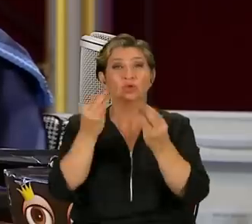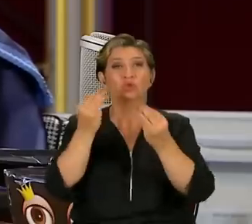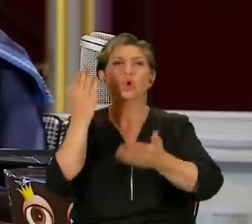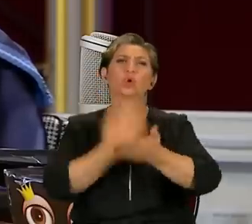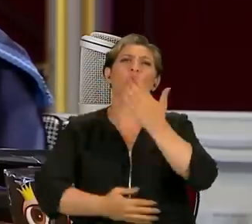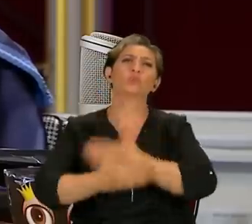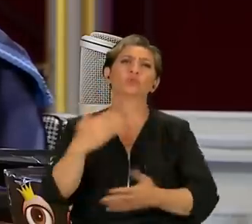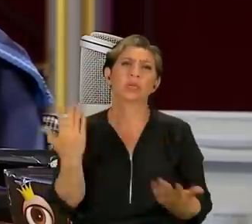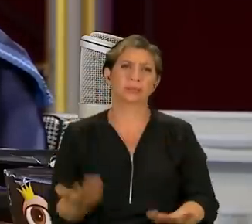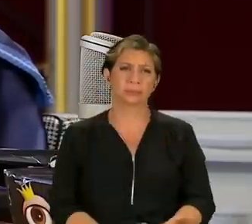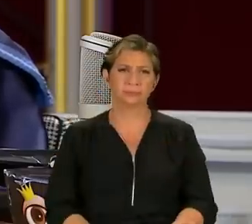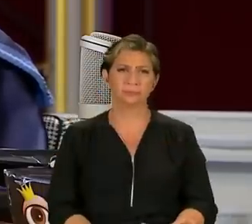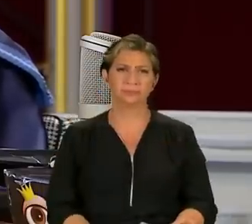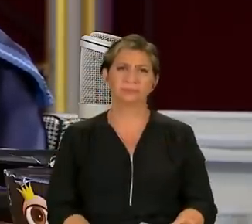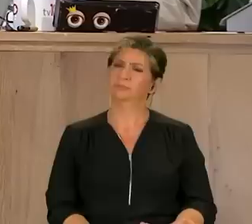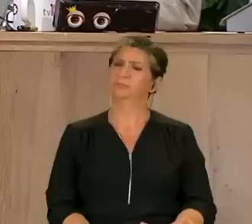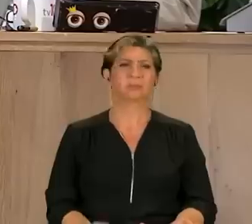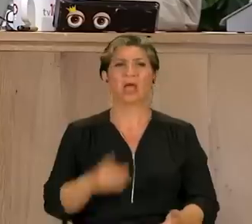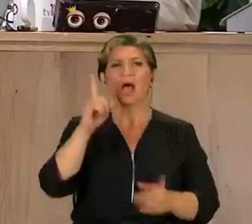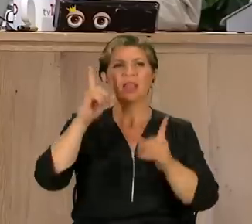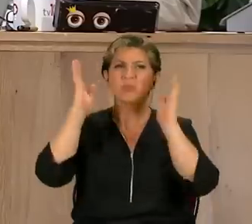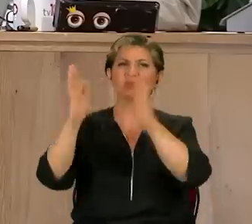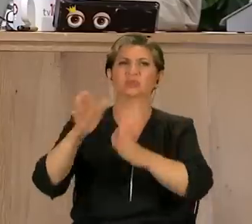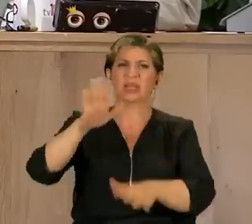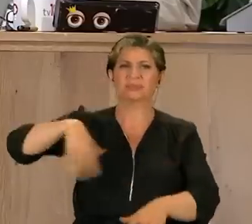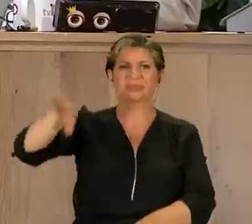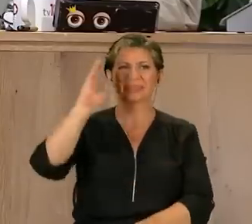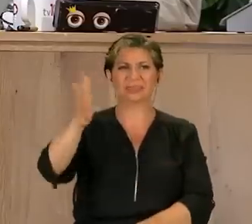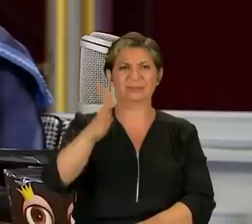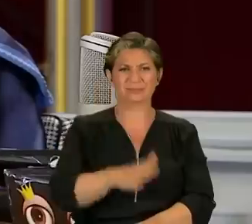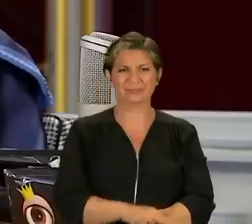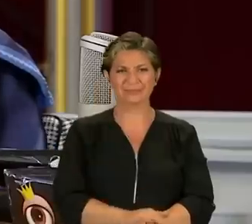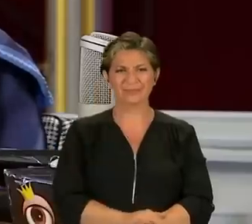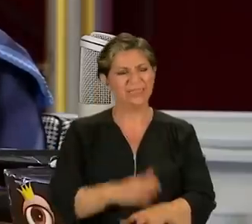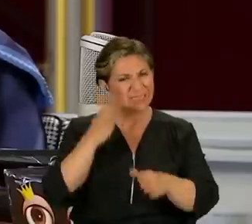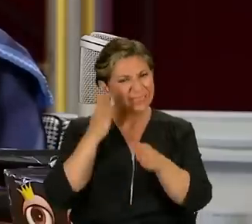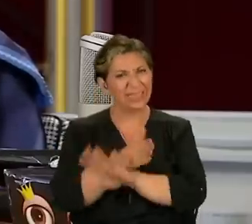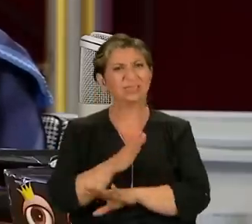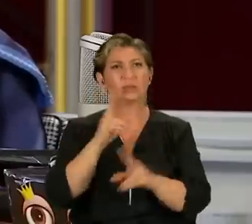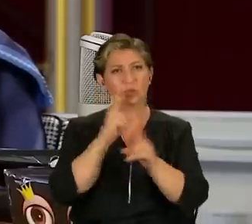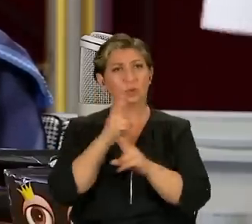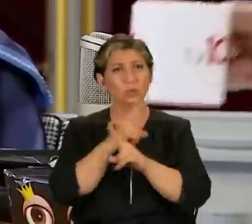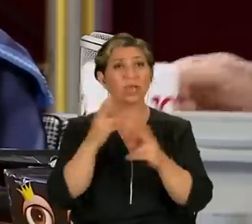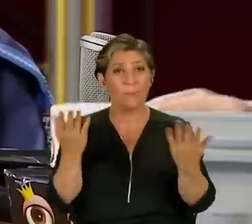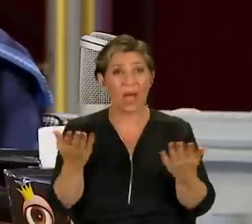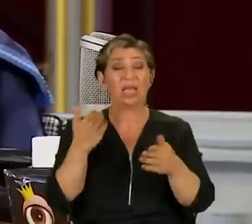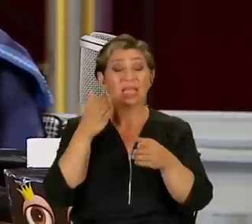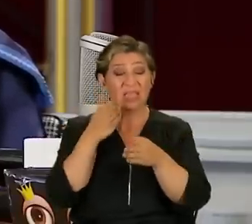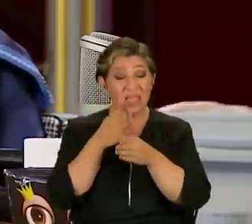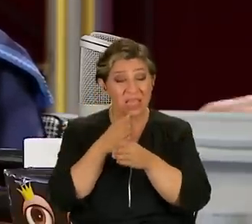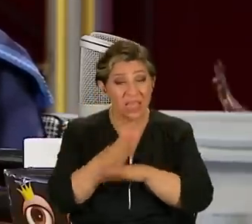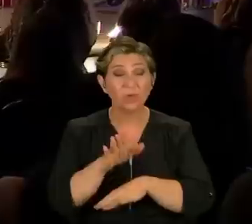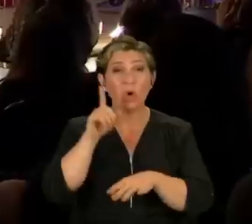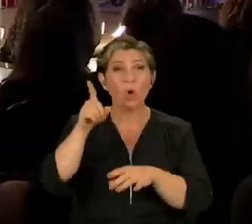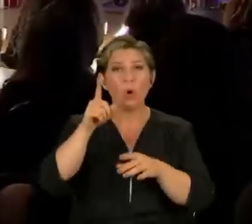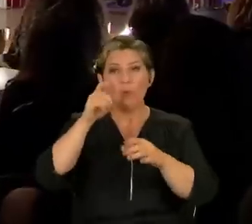çok yormuşlar. Öyle mi? Allah'ından bulsun hepsi. Evet. Gerçekten gülüyoruz da gerçekten